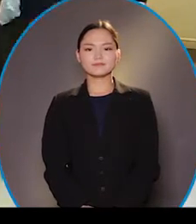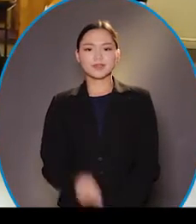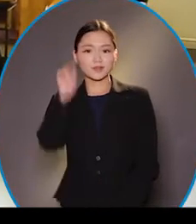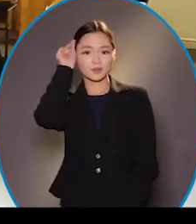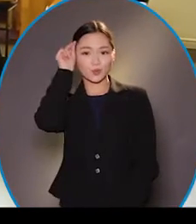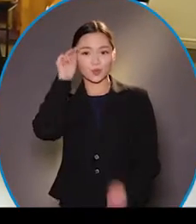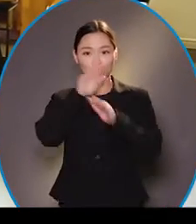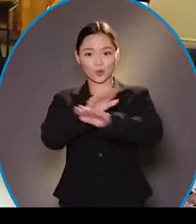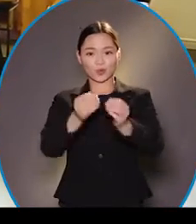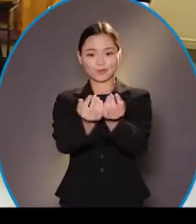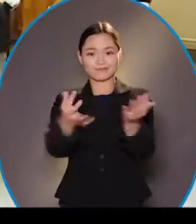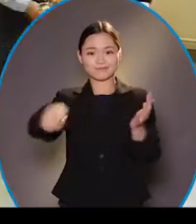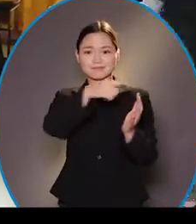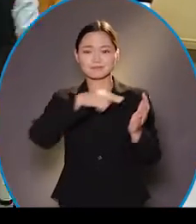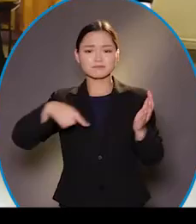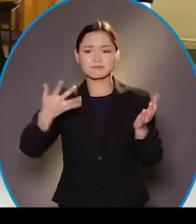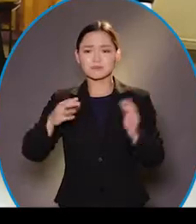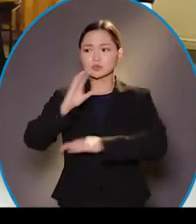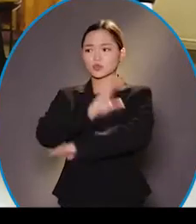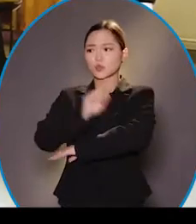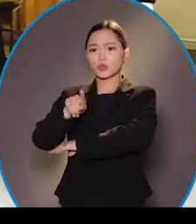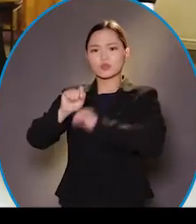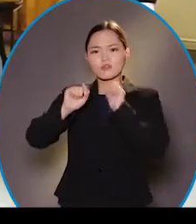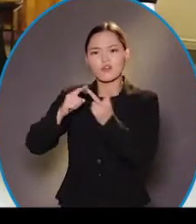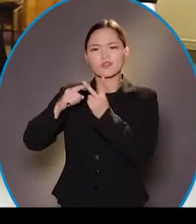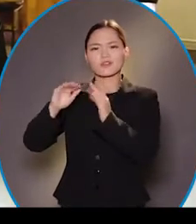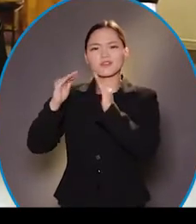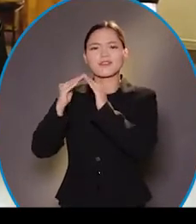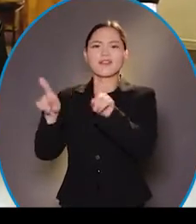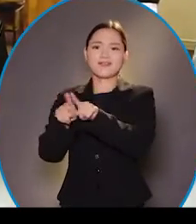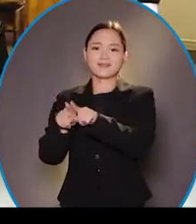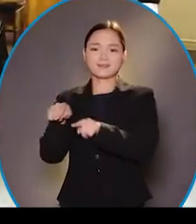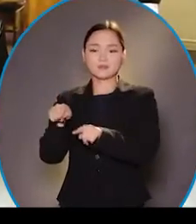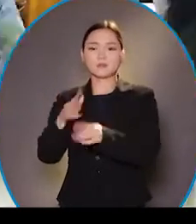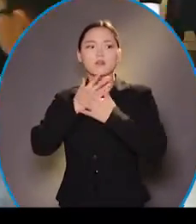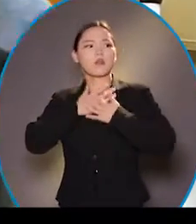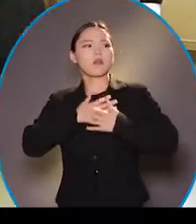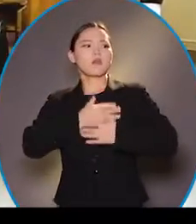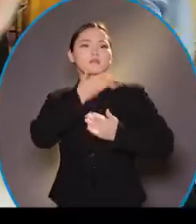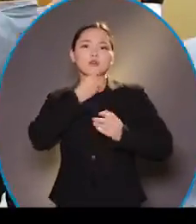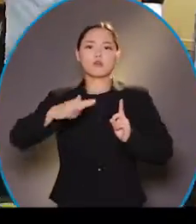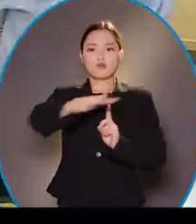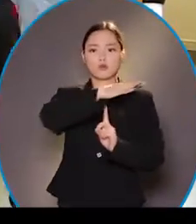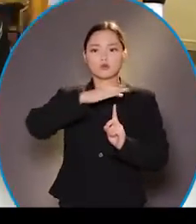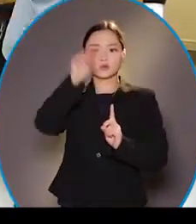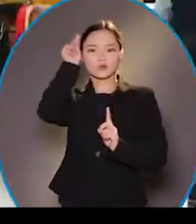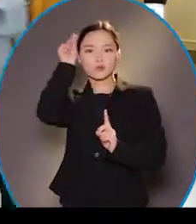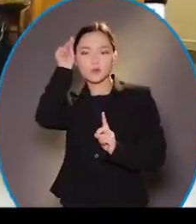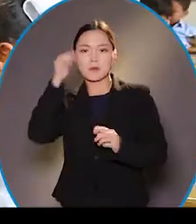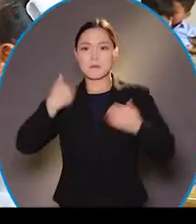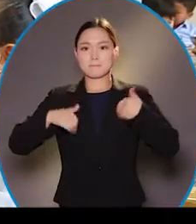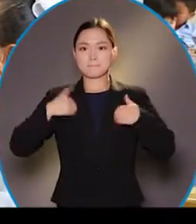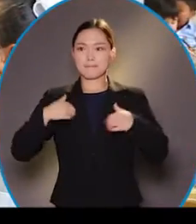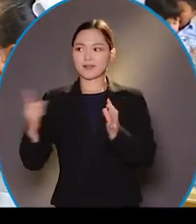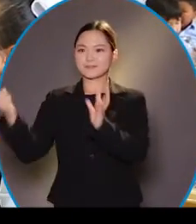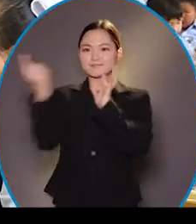Сурагчдын хувьд сургууль бол хоёр дахь гэрн байдаг. Тиймээс хүүхдүүд тав тухтай орчинд сурч, багш сурган